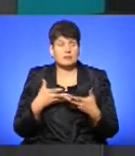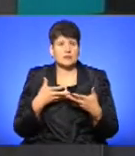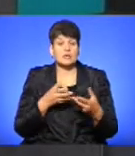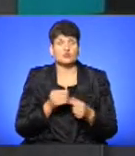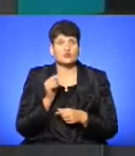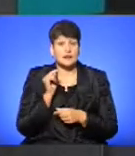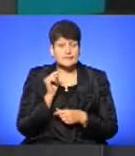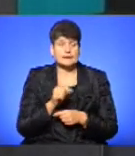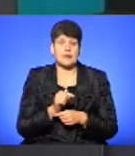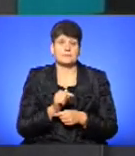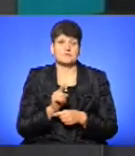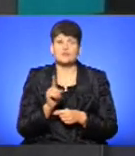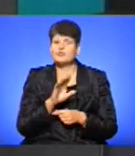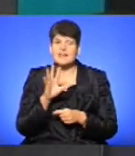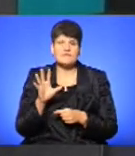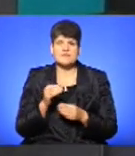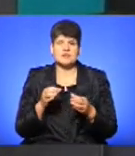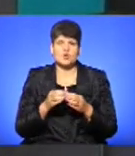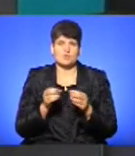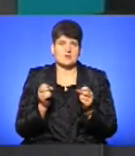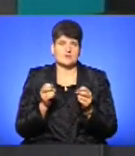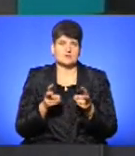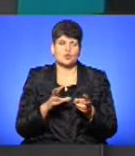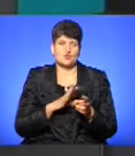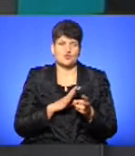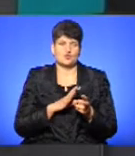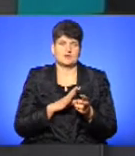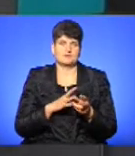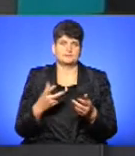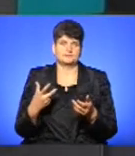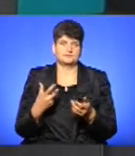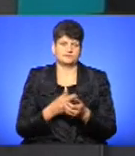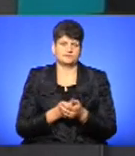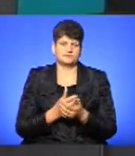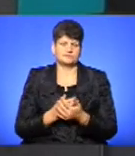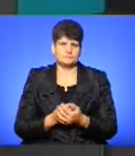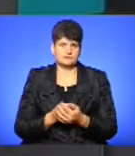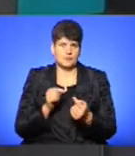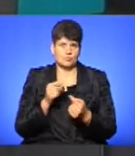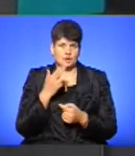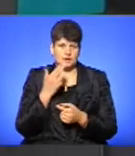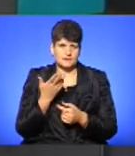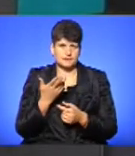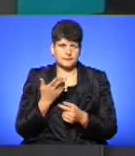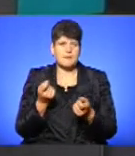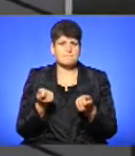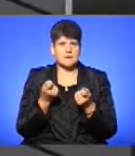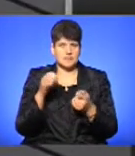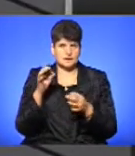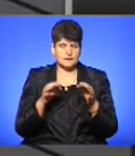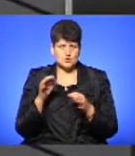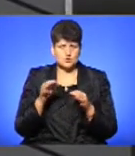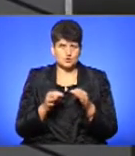що навіть не всі групи ризику були охоплені щепленням проти грипу. На жаль, дуже малий відсоток тернополян